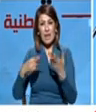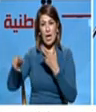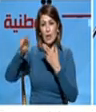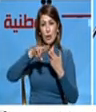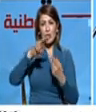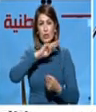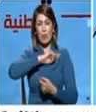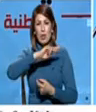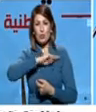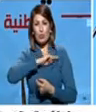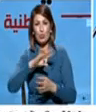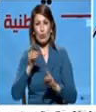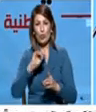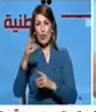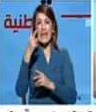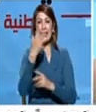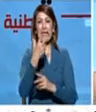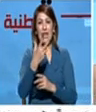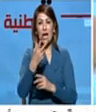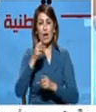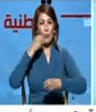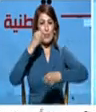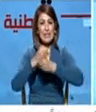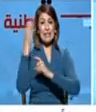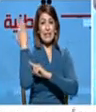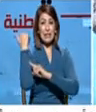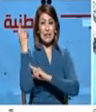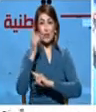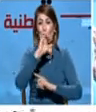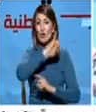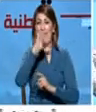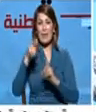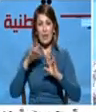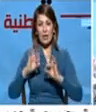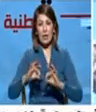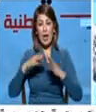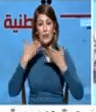الصندوق اذا راح مانها مانها ولا يكون